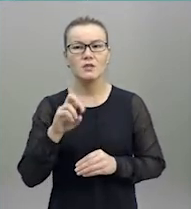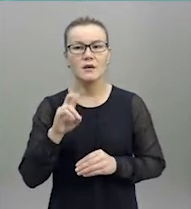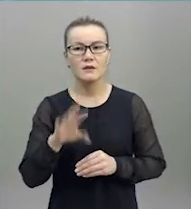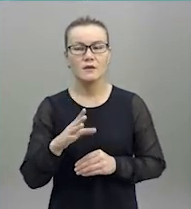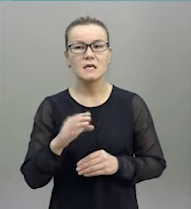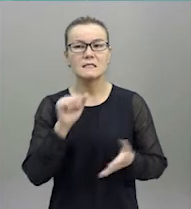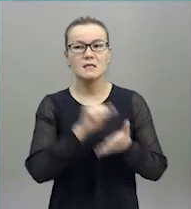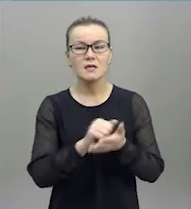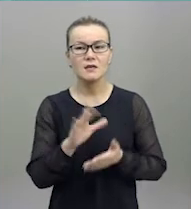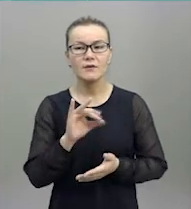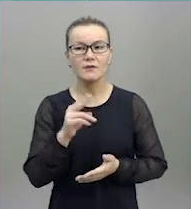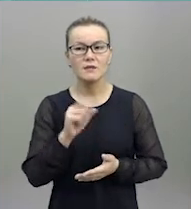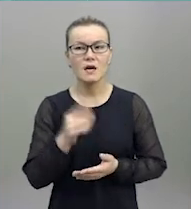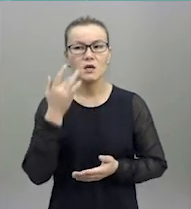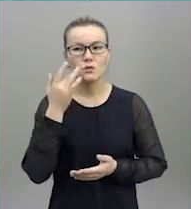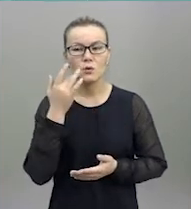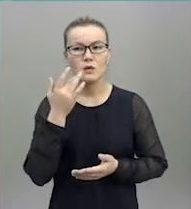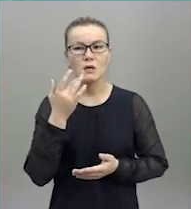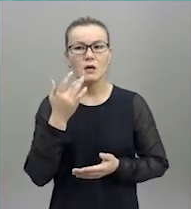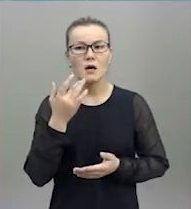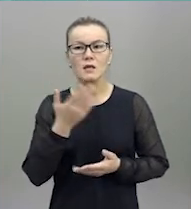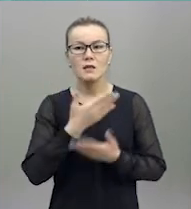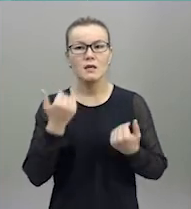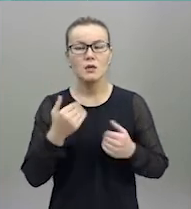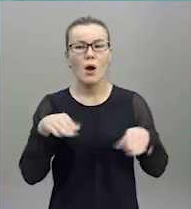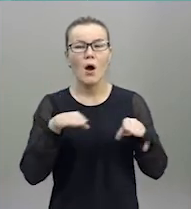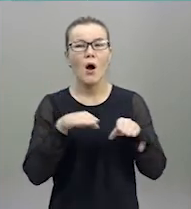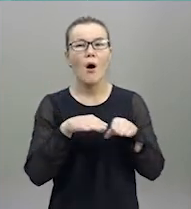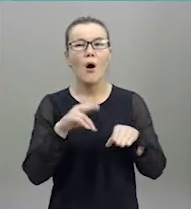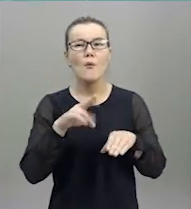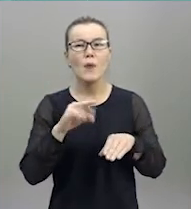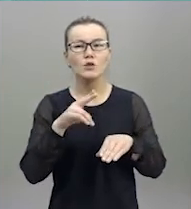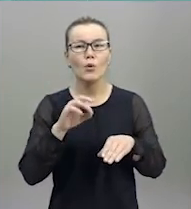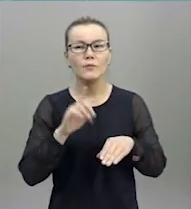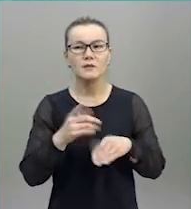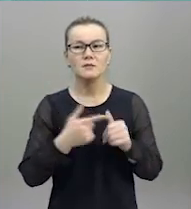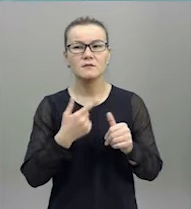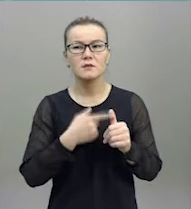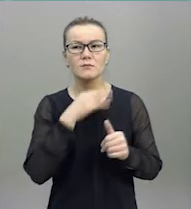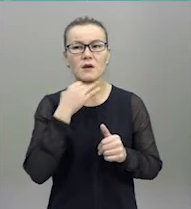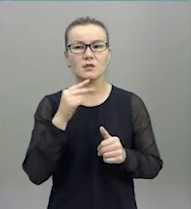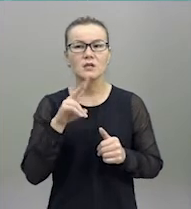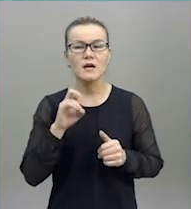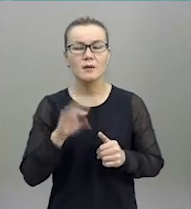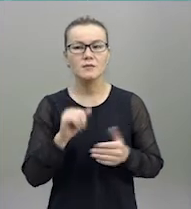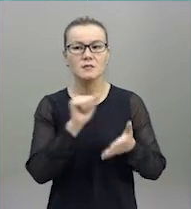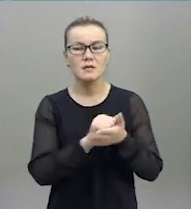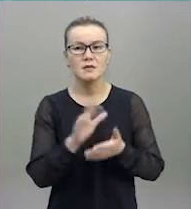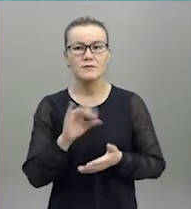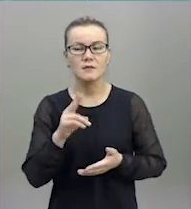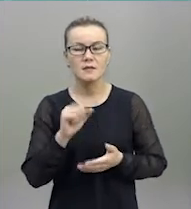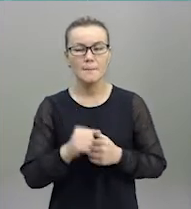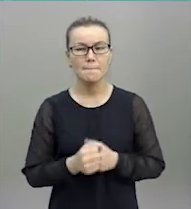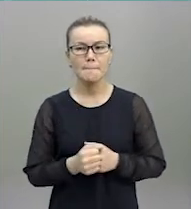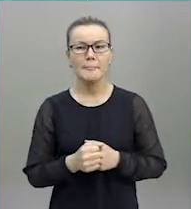среди которых нет подобных называть многочленом стандартного вида еще раз многочлен со